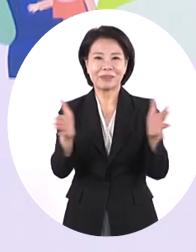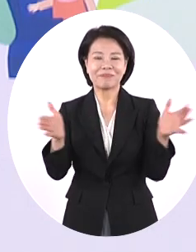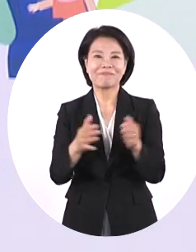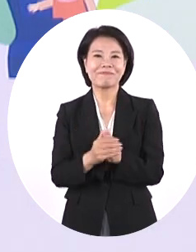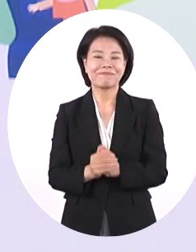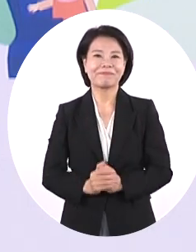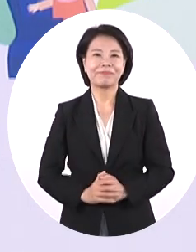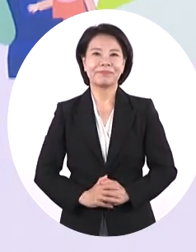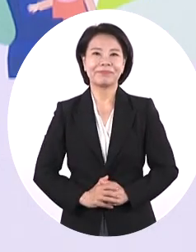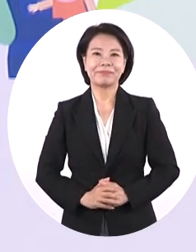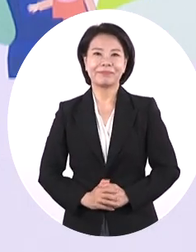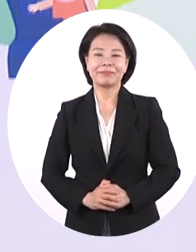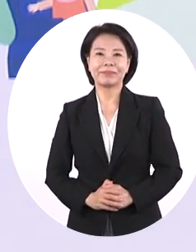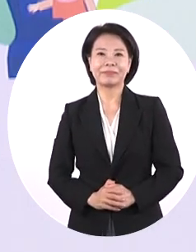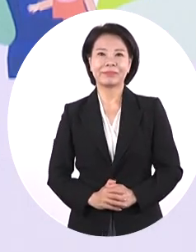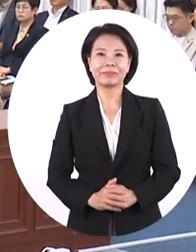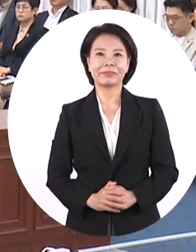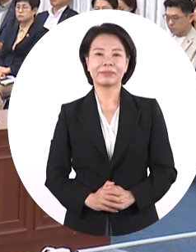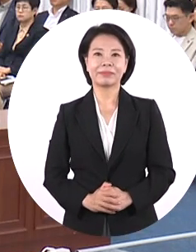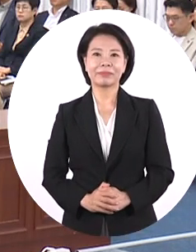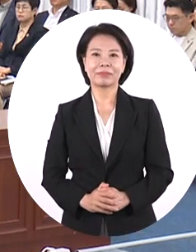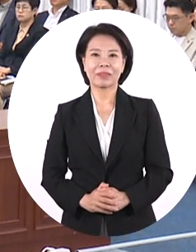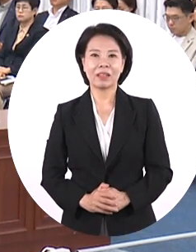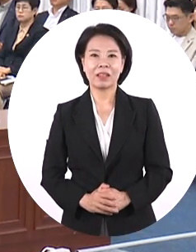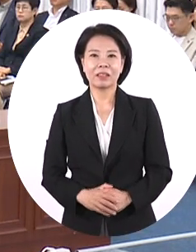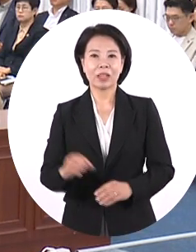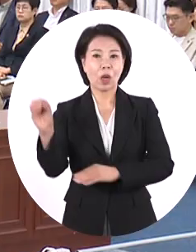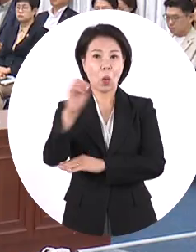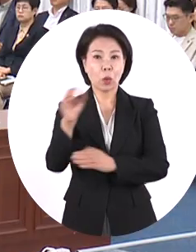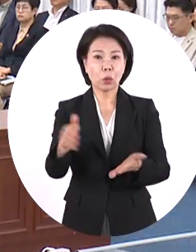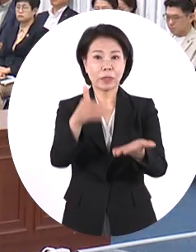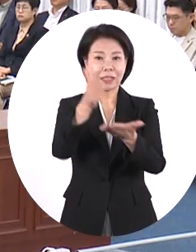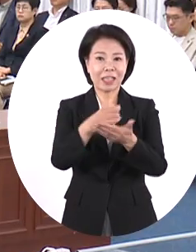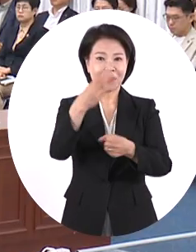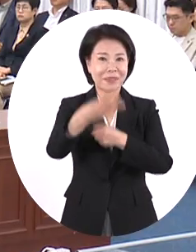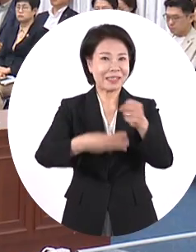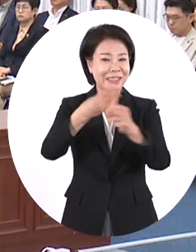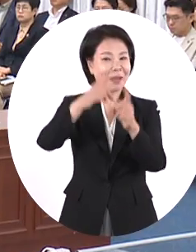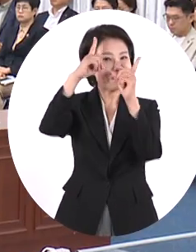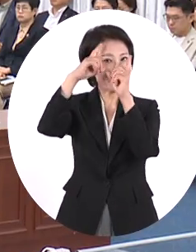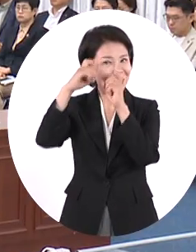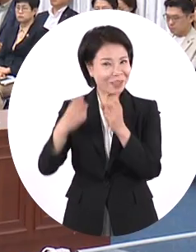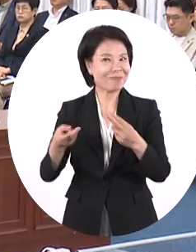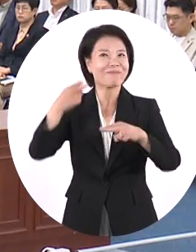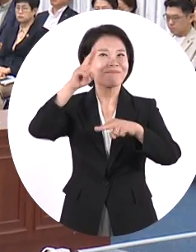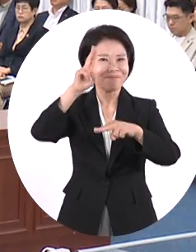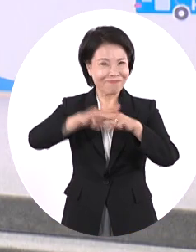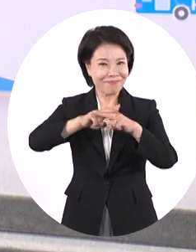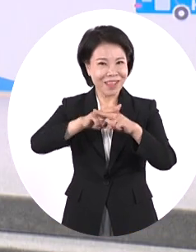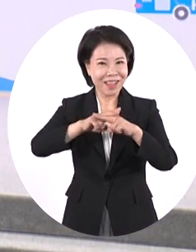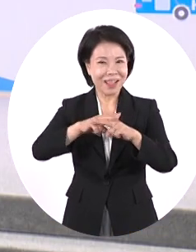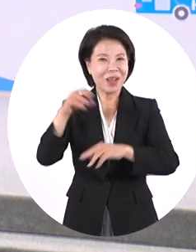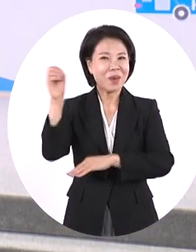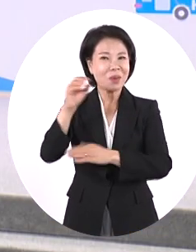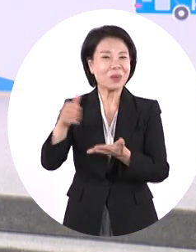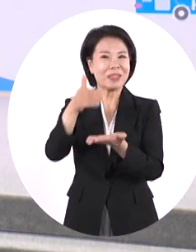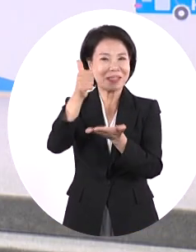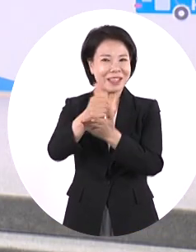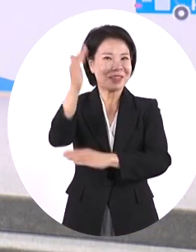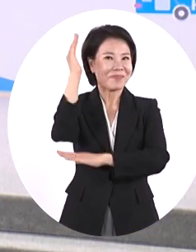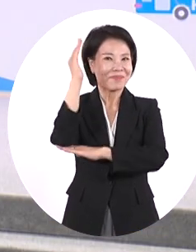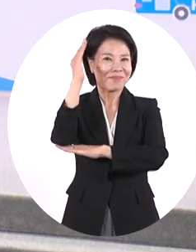시작합니다. 첫 소식입니다. 민선 8기 출범 3주년을 맞은 제주특별자치도